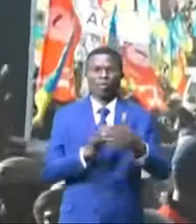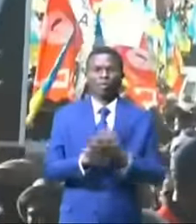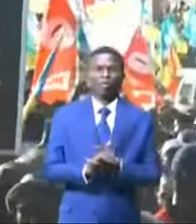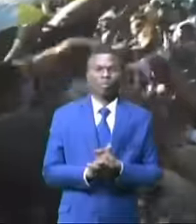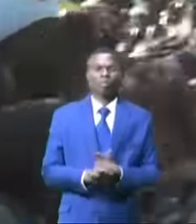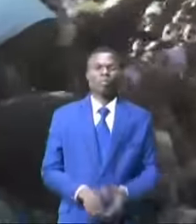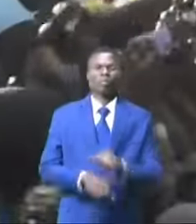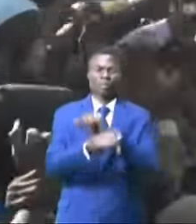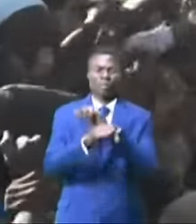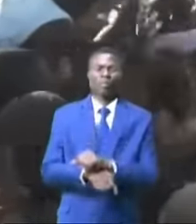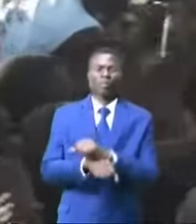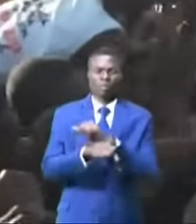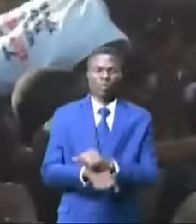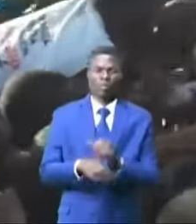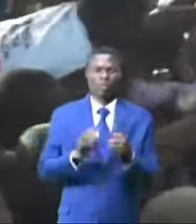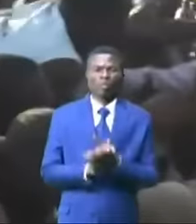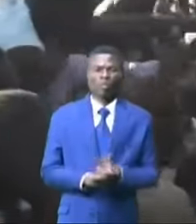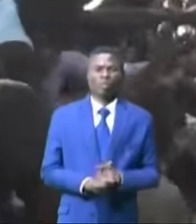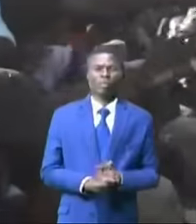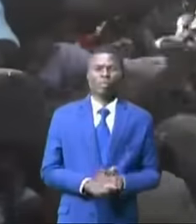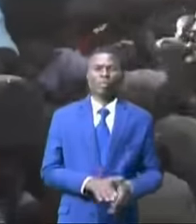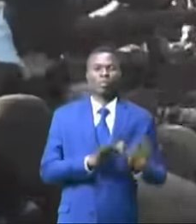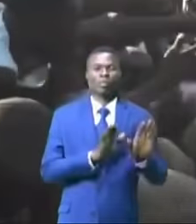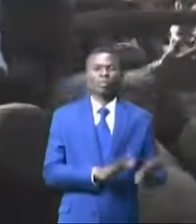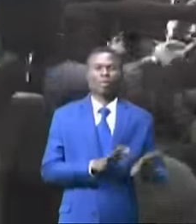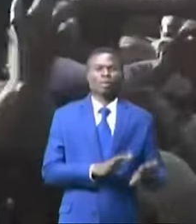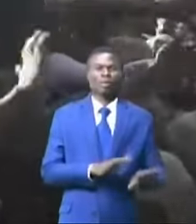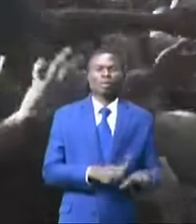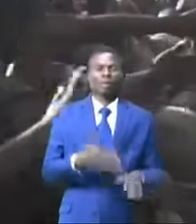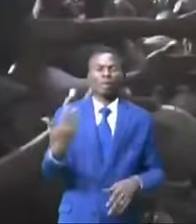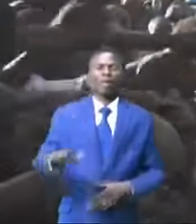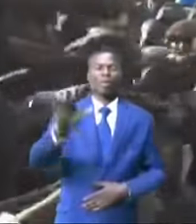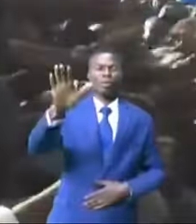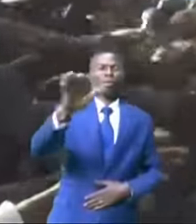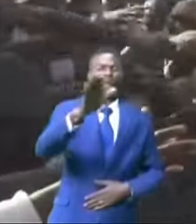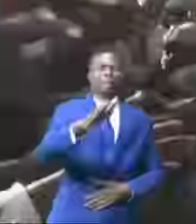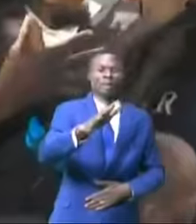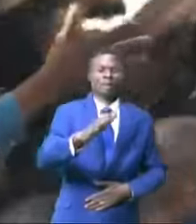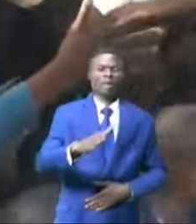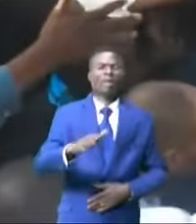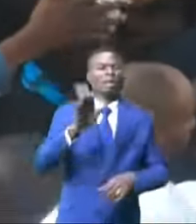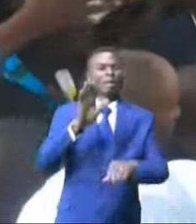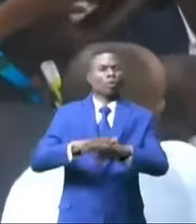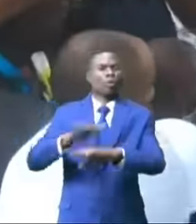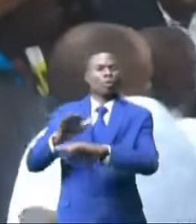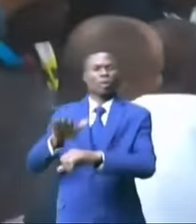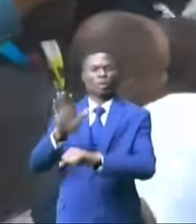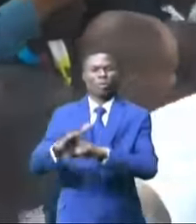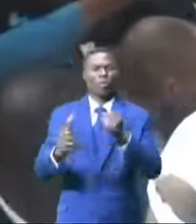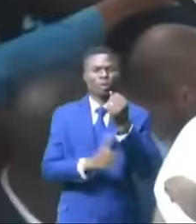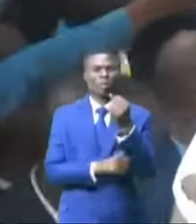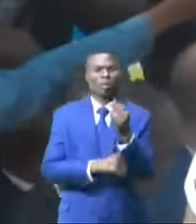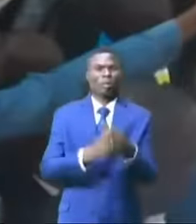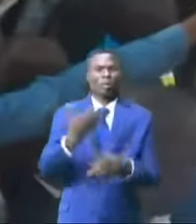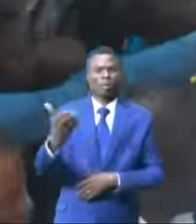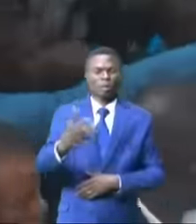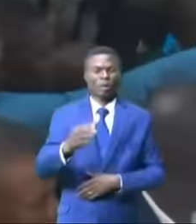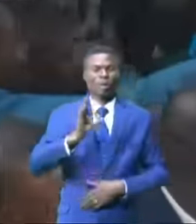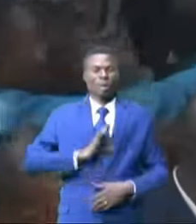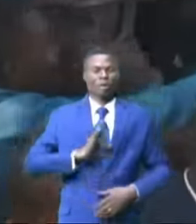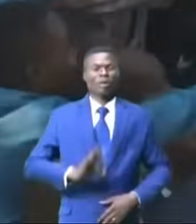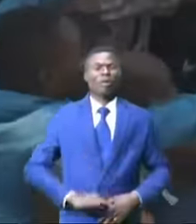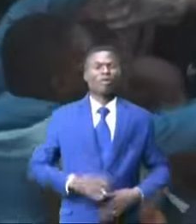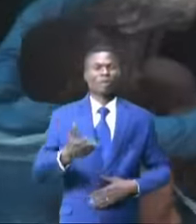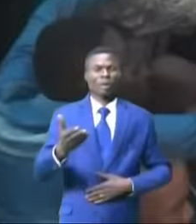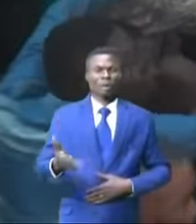Naturel et humain, il a tendu sans gêne la main à plusieurs personnes. Félix-Antoine Tshisekedi